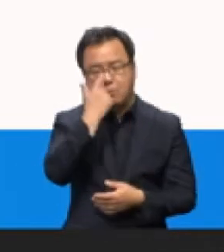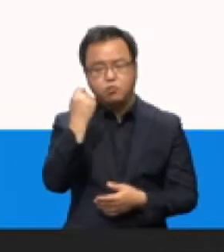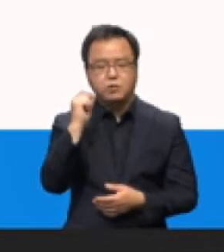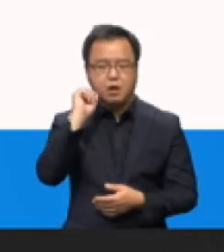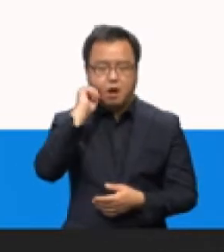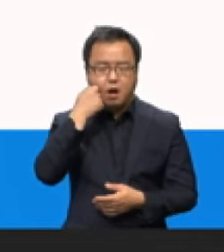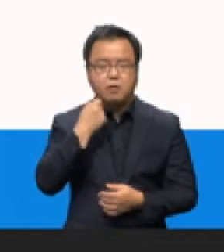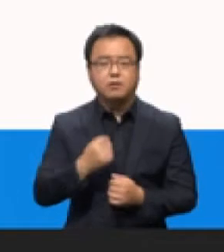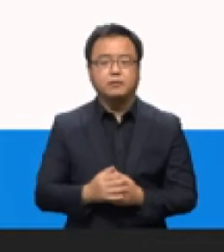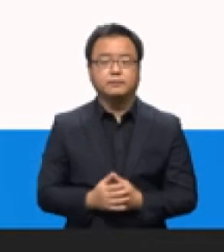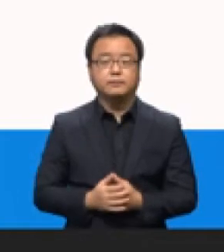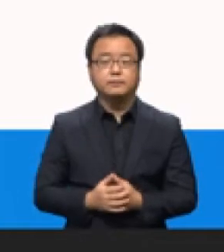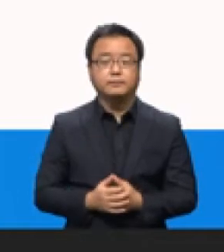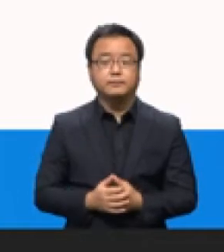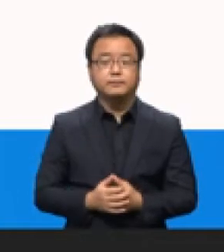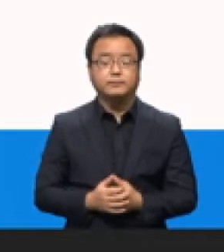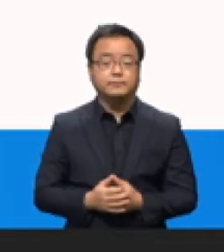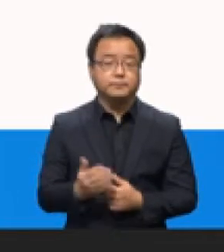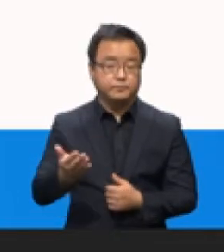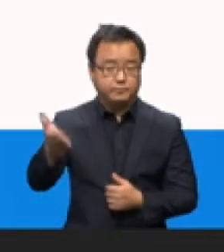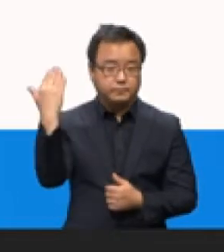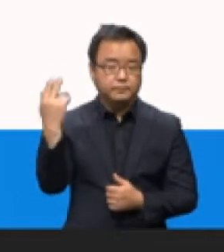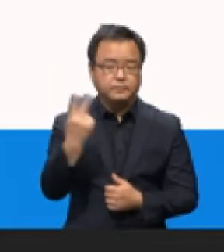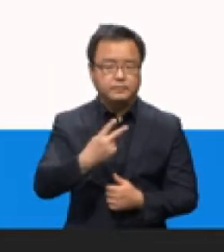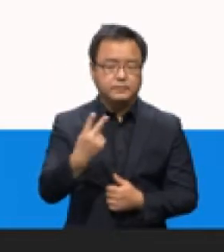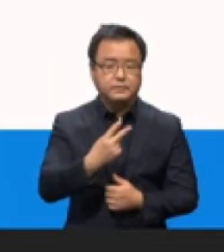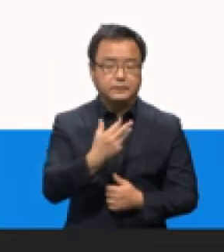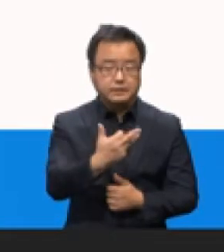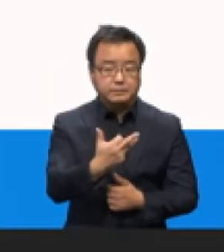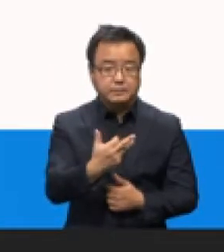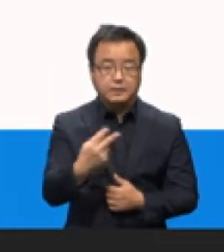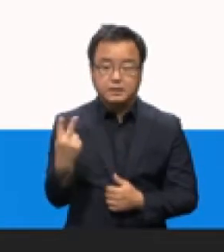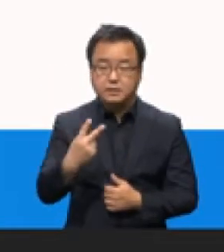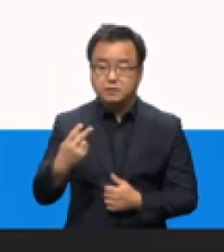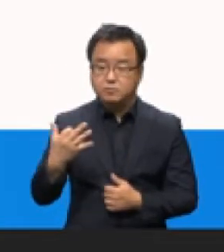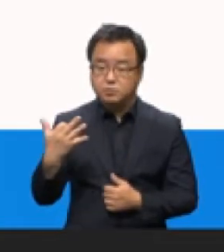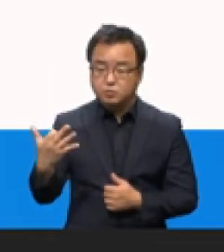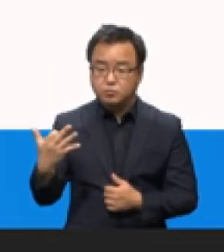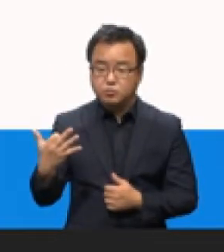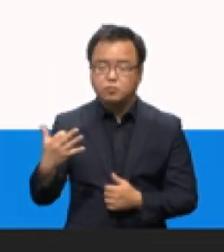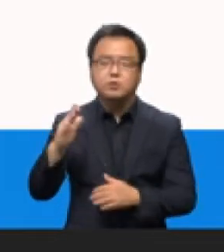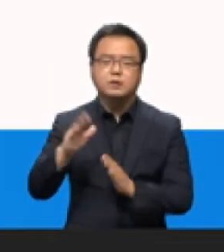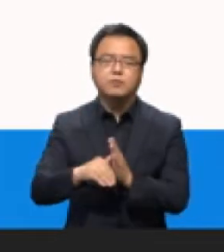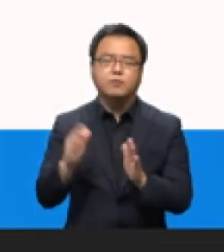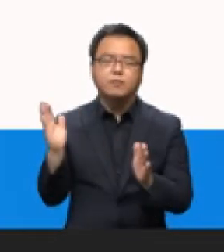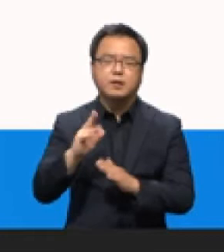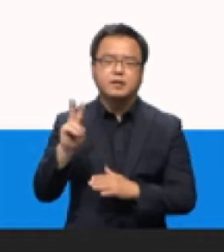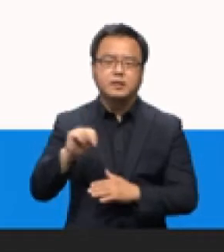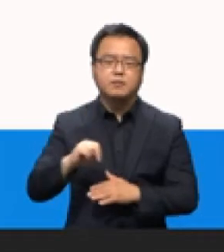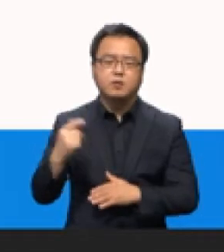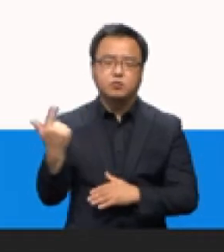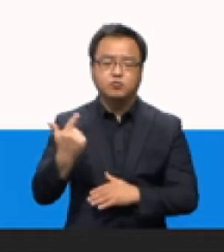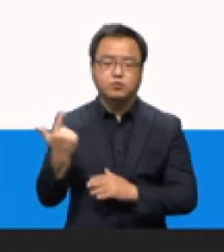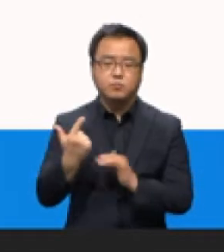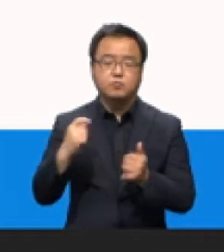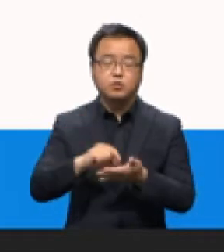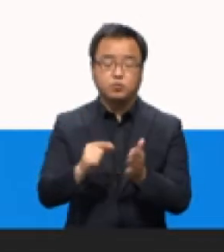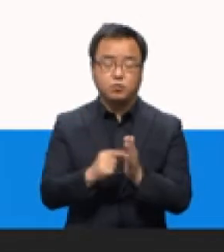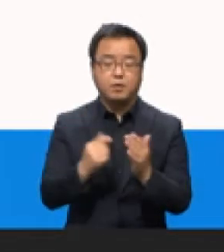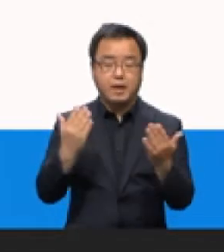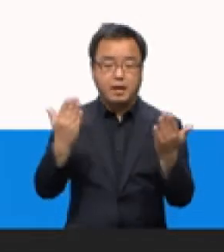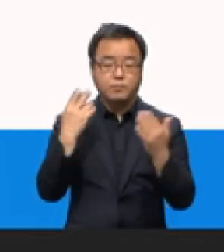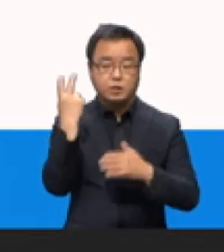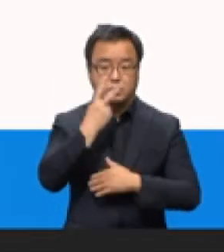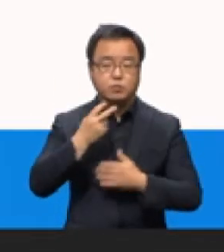어려움을 겪고 있습니다. 지난 2018-2019 학년도에 학생 2만 6천 명이 학교에서 치과 진료를 받은 걸